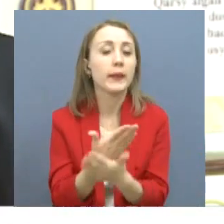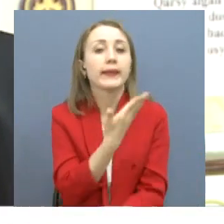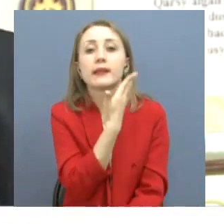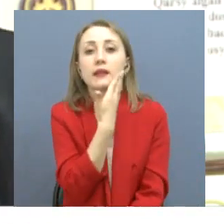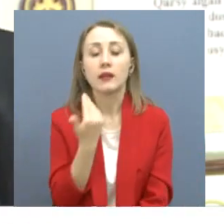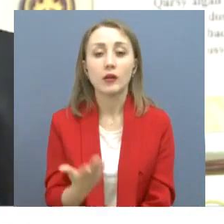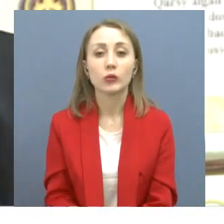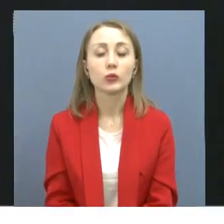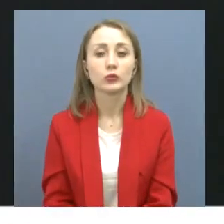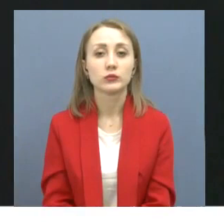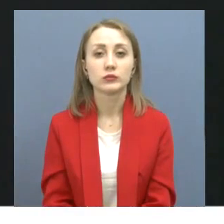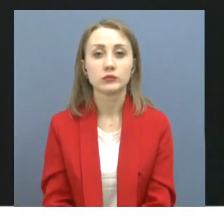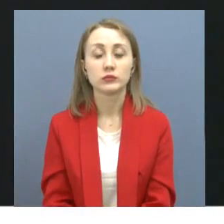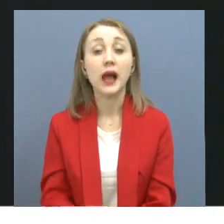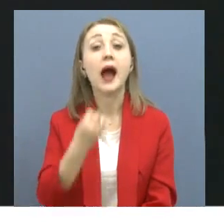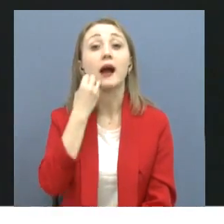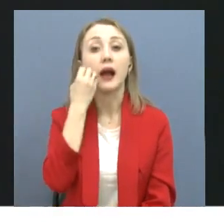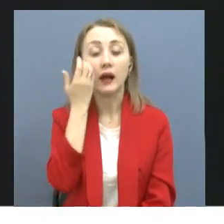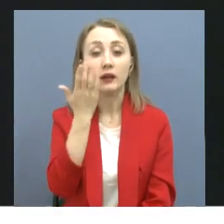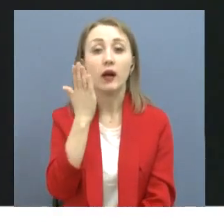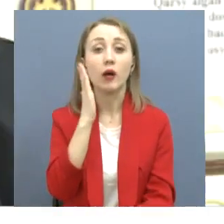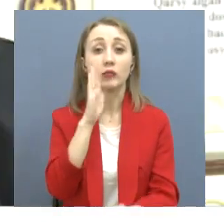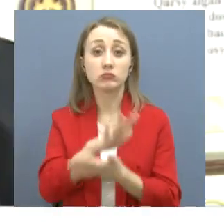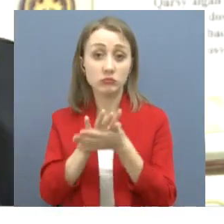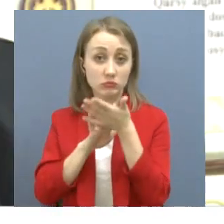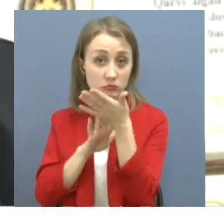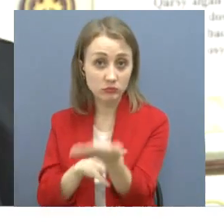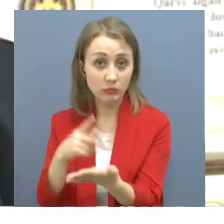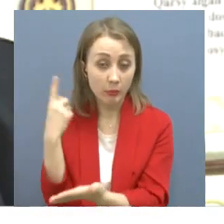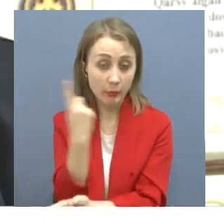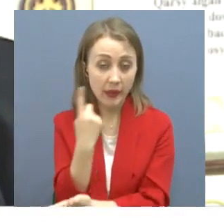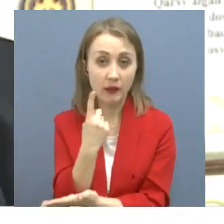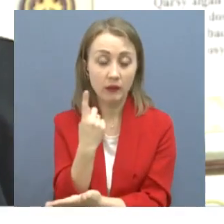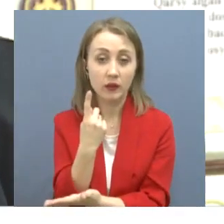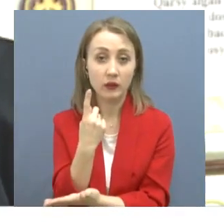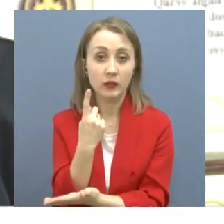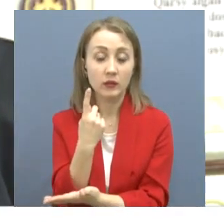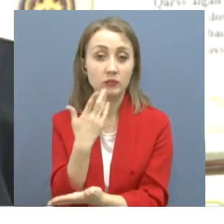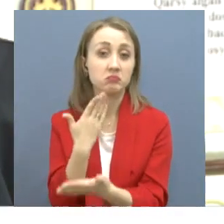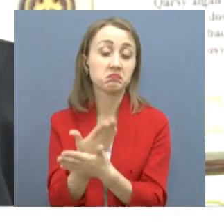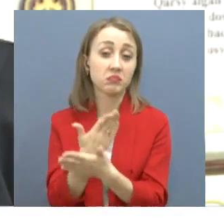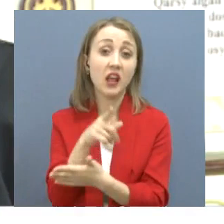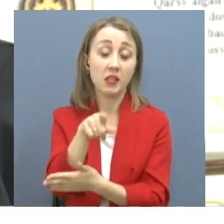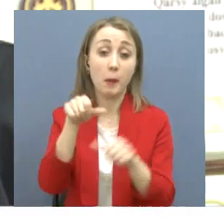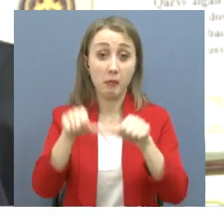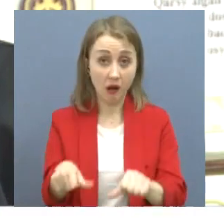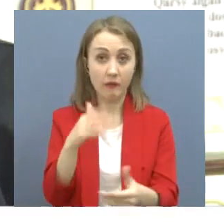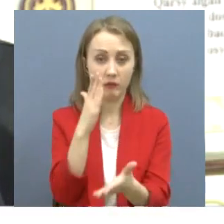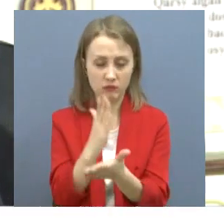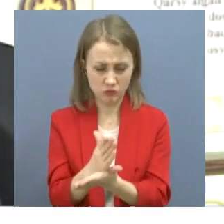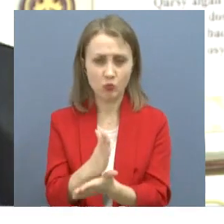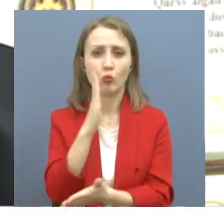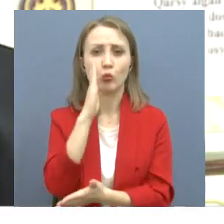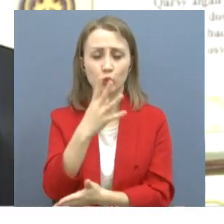нету. Когда поступает ваша заявка, вам будет, если вы имеете право, то вам будет